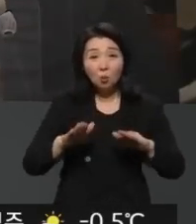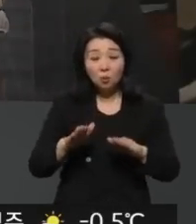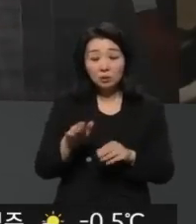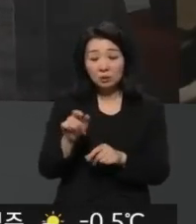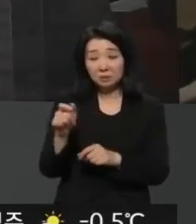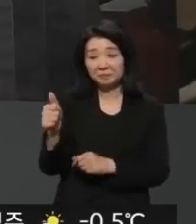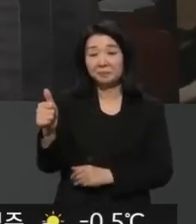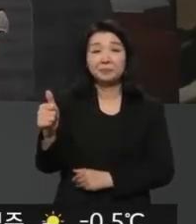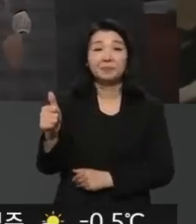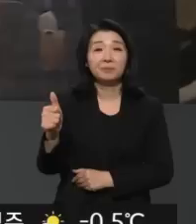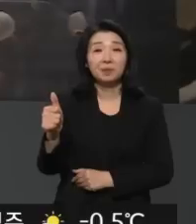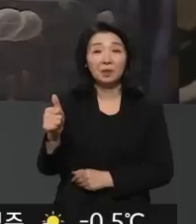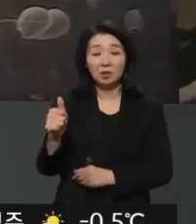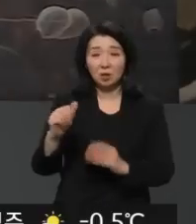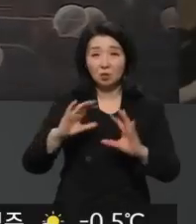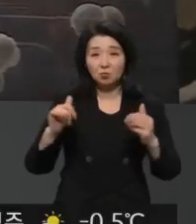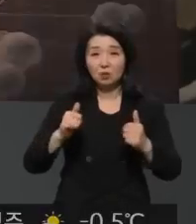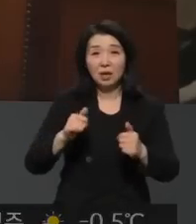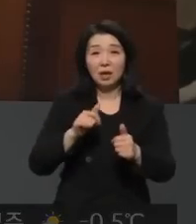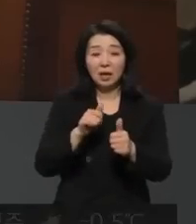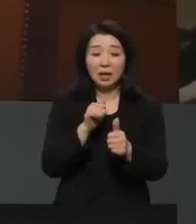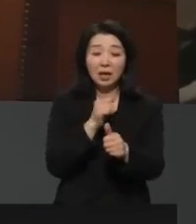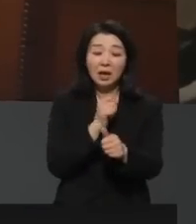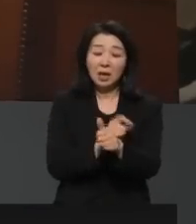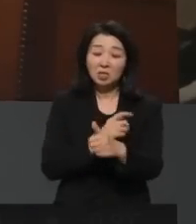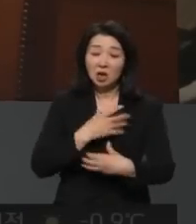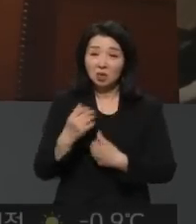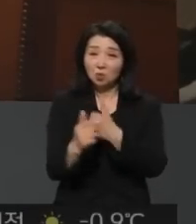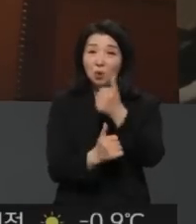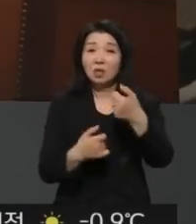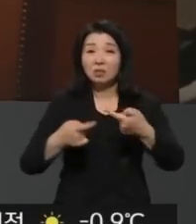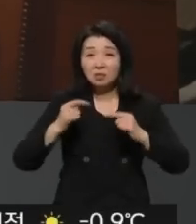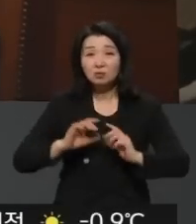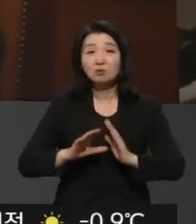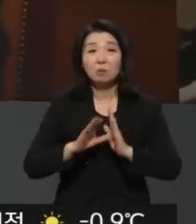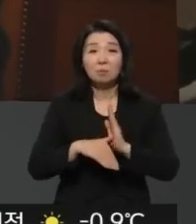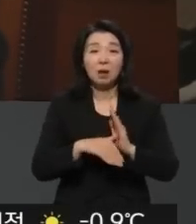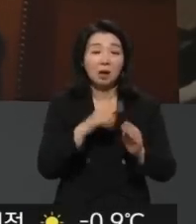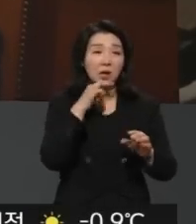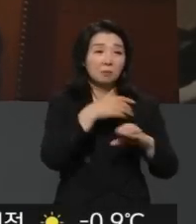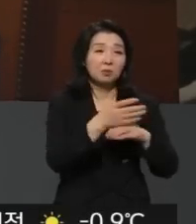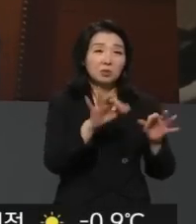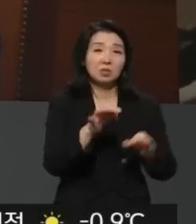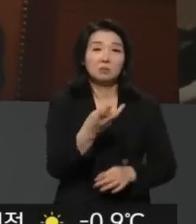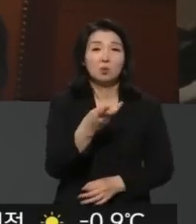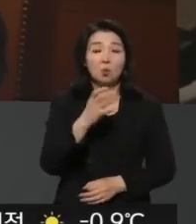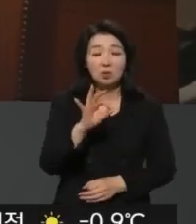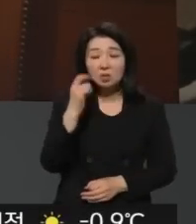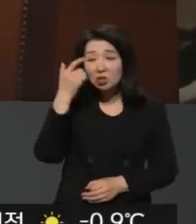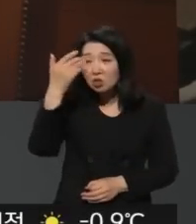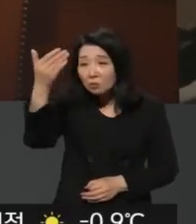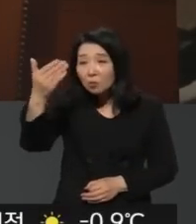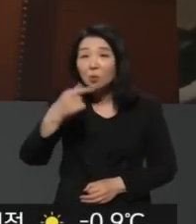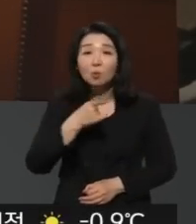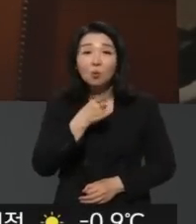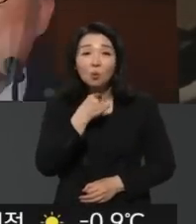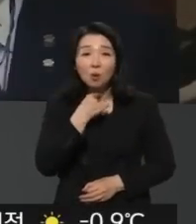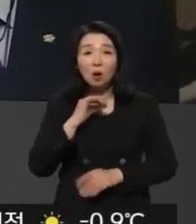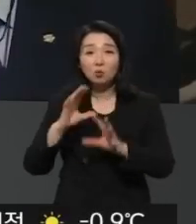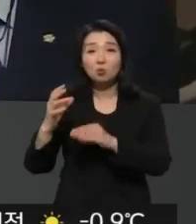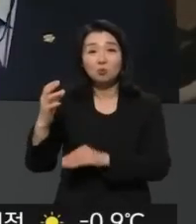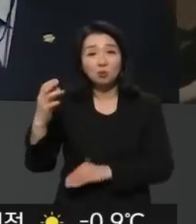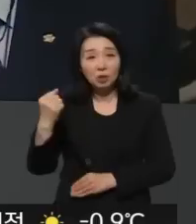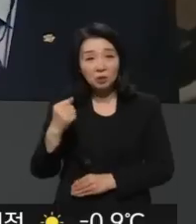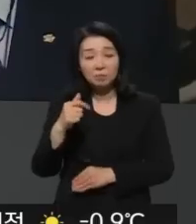장관이 국회 행안위에 출석한 자리도 그랬는데요. 민주당 김교흥 의원이 이 장관에게 질문을 하려고 하자 국민의힘